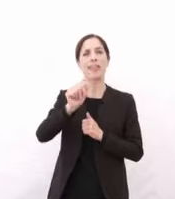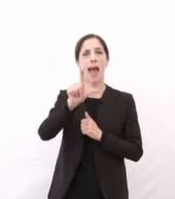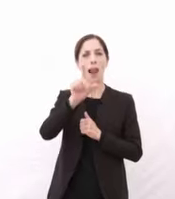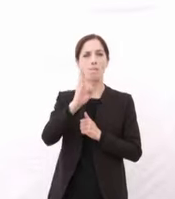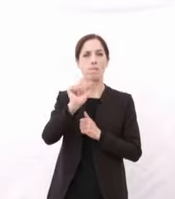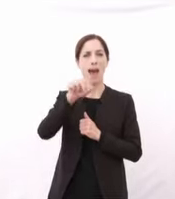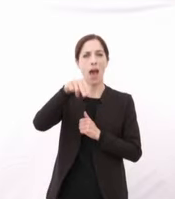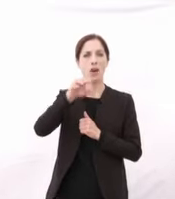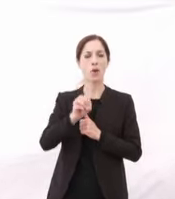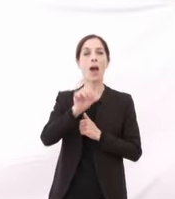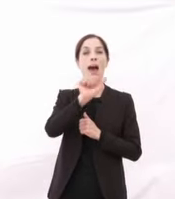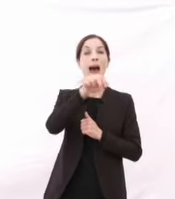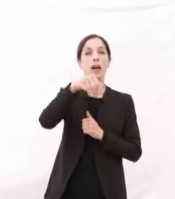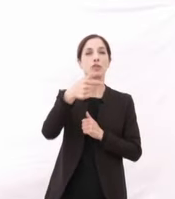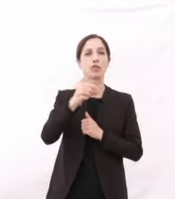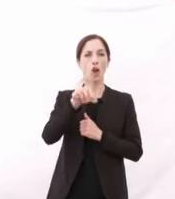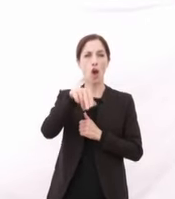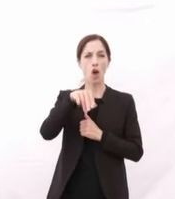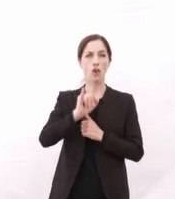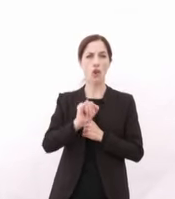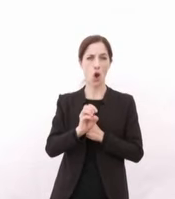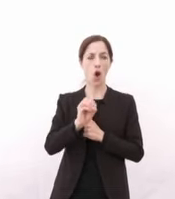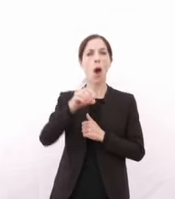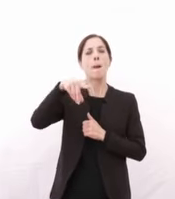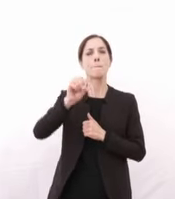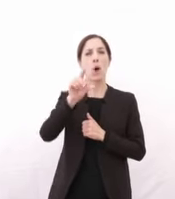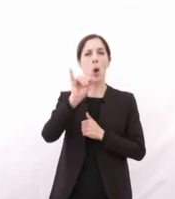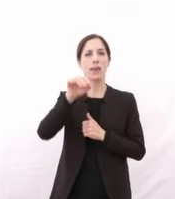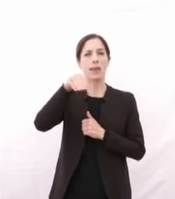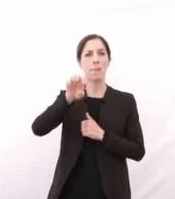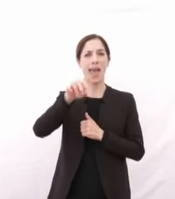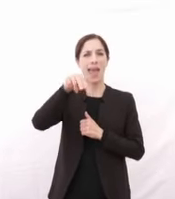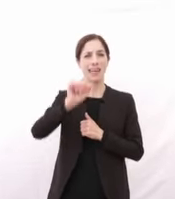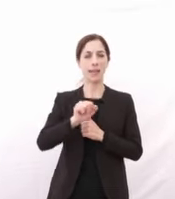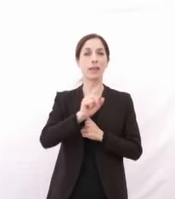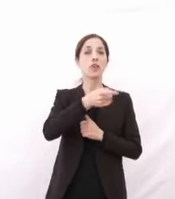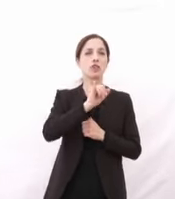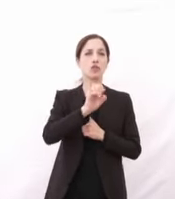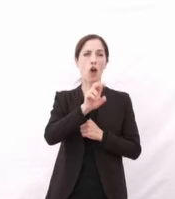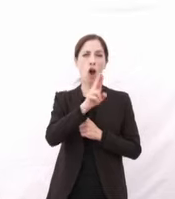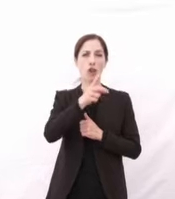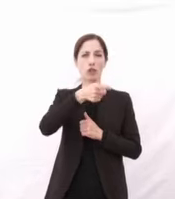Antonio Polimeni, Giorgio Fallara,